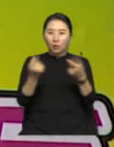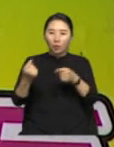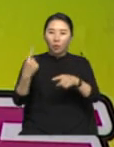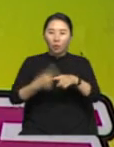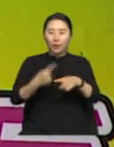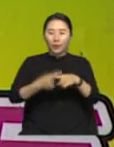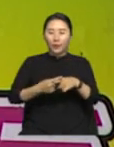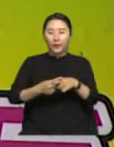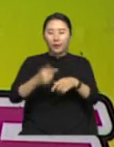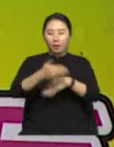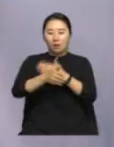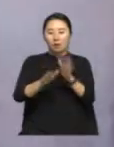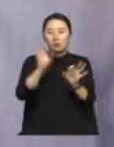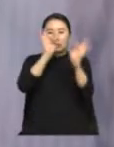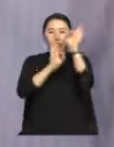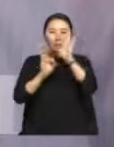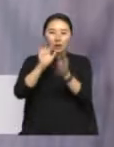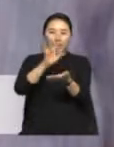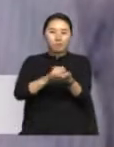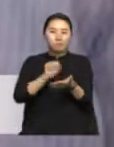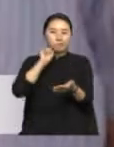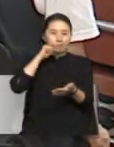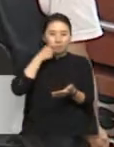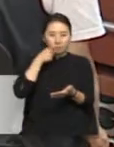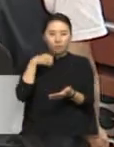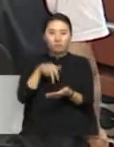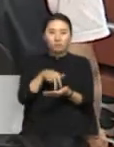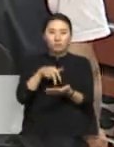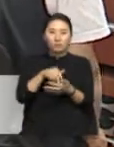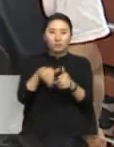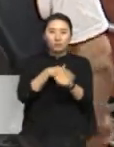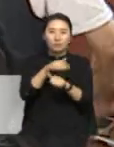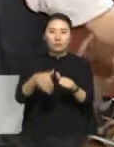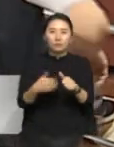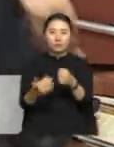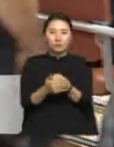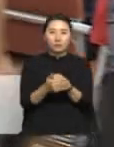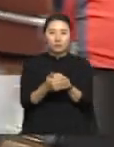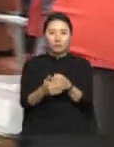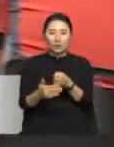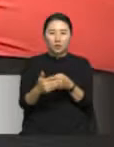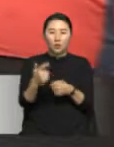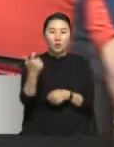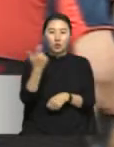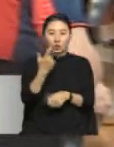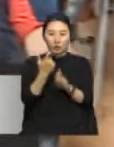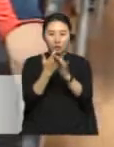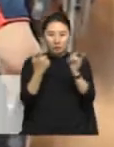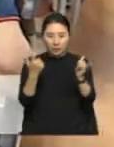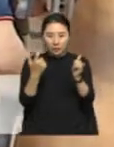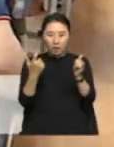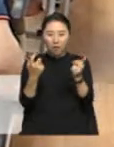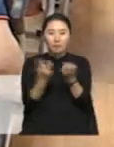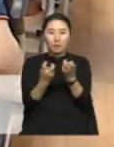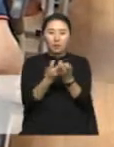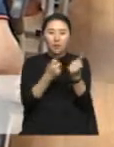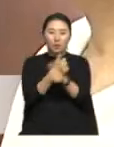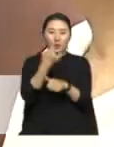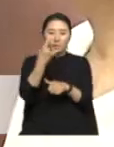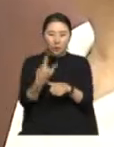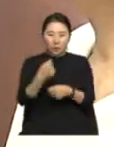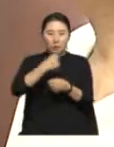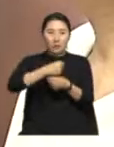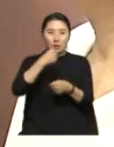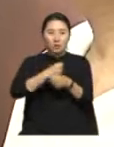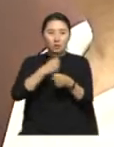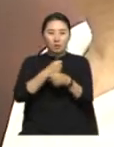조건의 점포를 구하기 어렵기 때문입니다. 상황이 이렇자 60여 명의 상인들은 대책위를 꾸려 대체